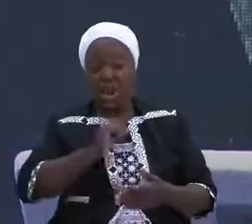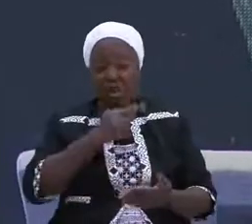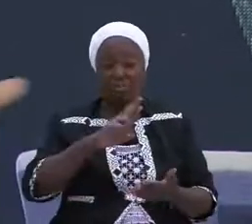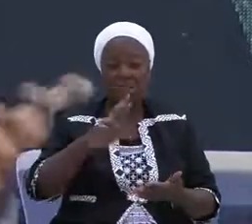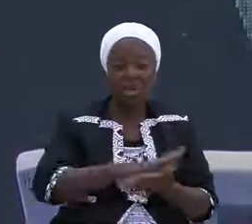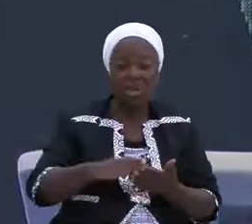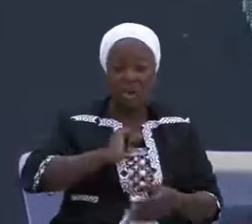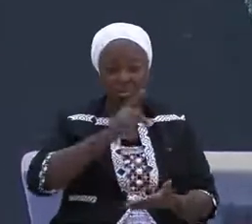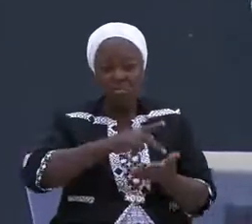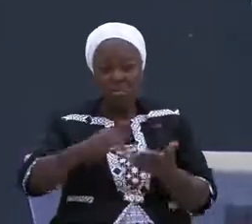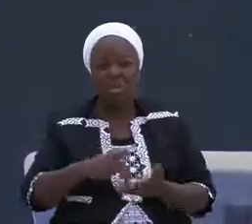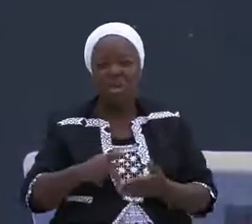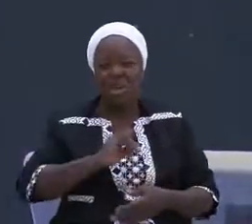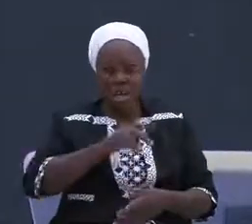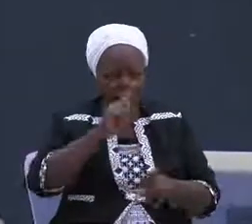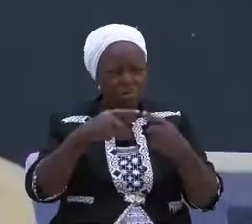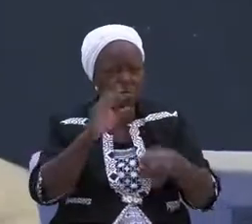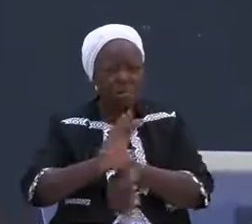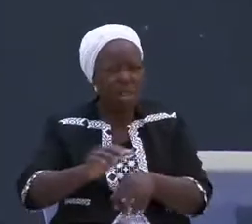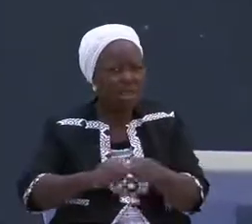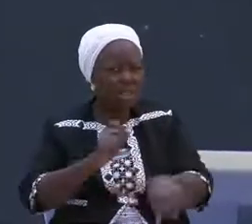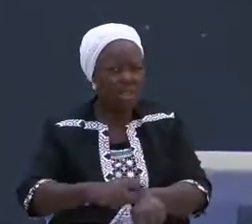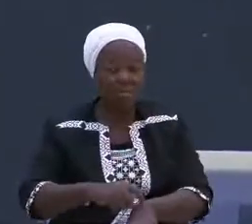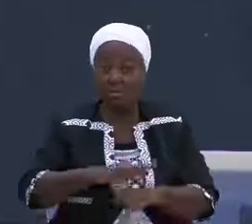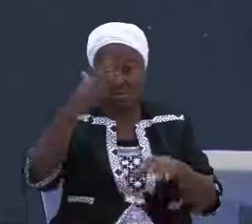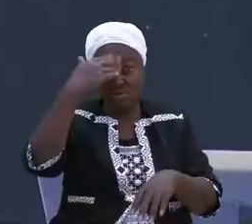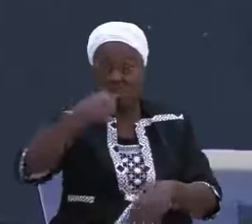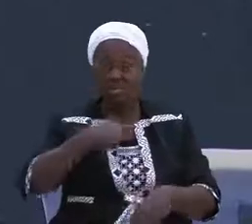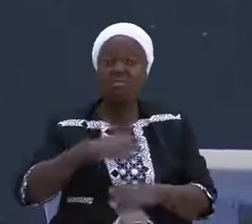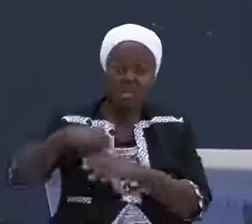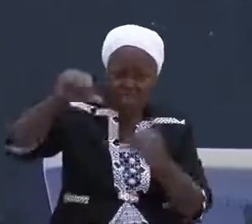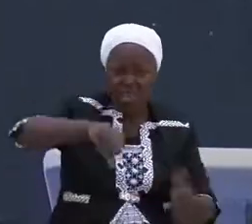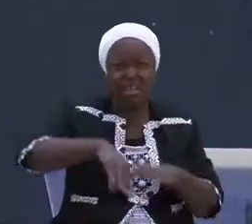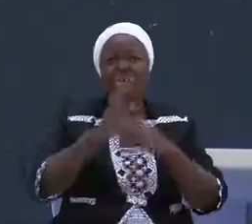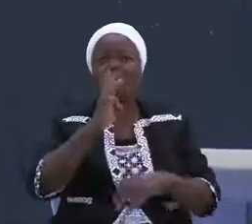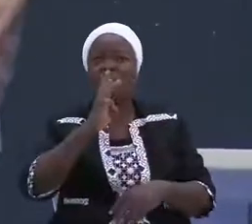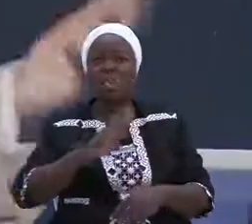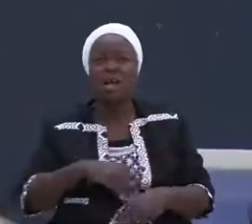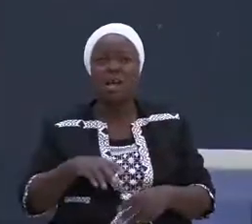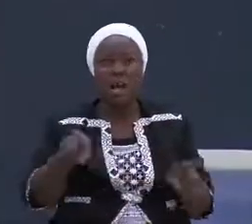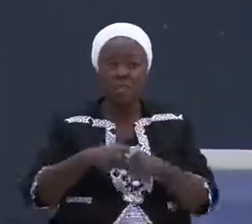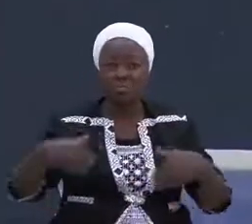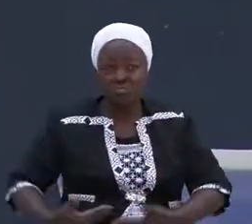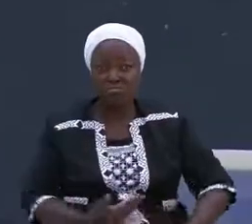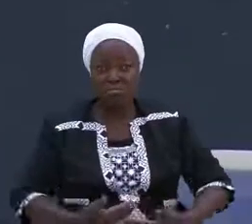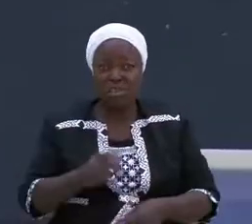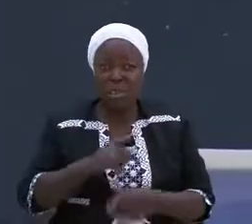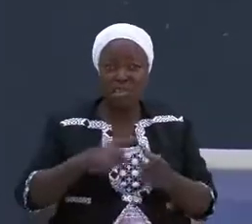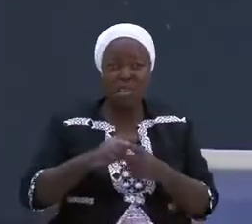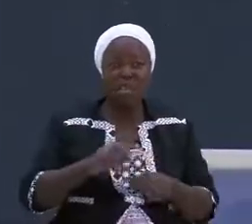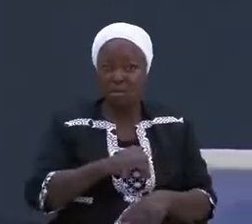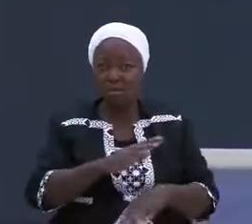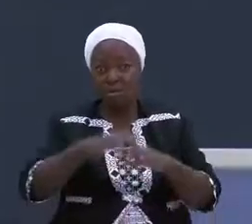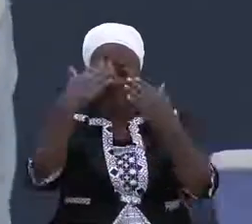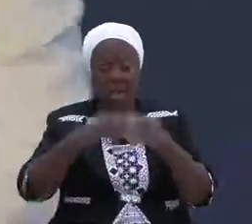pur. Je vais à l'église. Ils disent, j'ai été baptisé dans l'eau depuis mon enfance. Je prends la